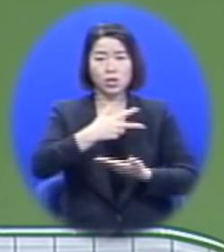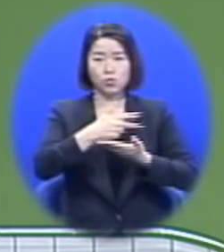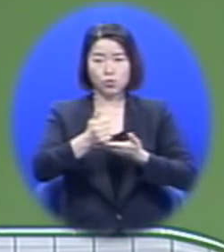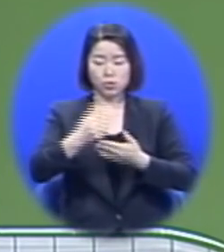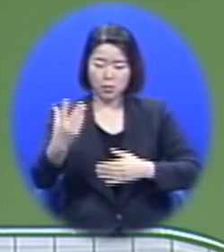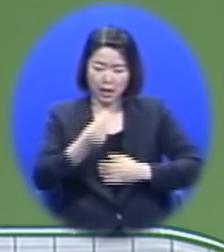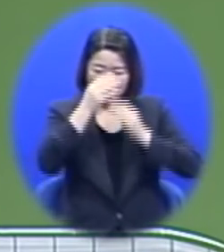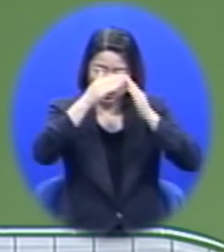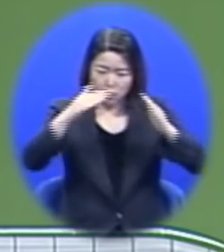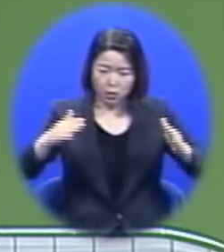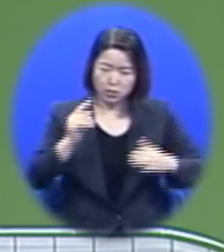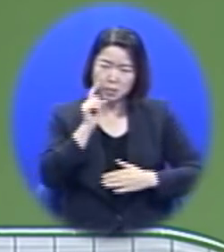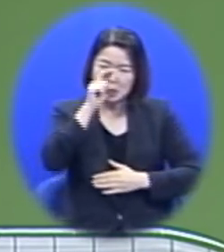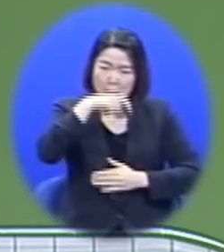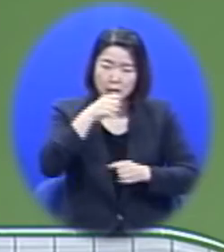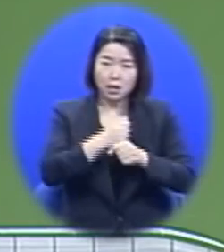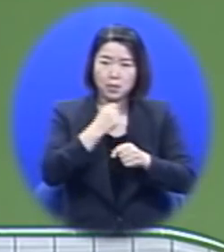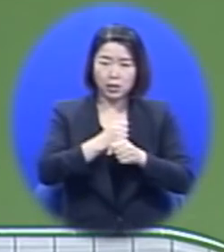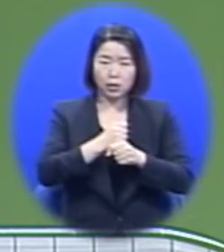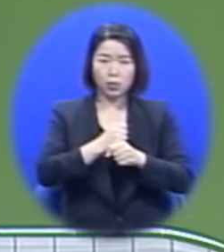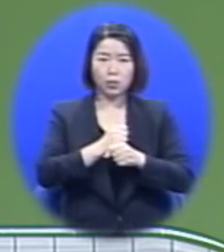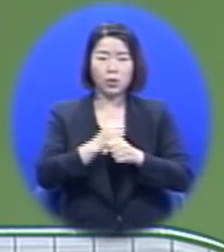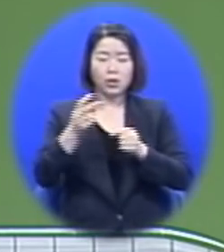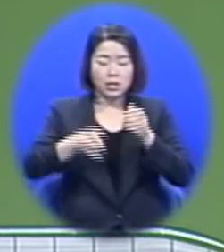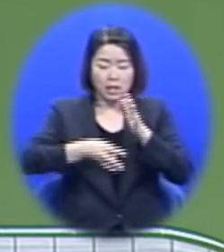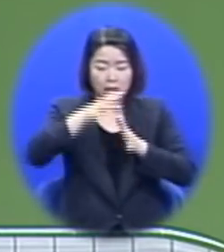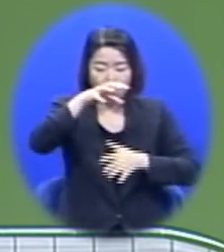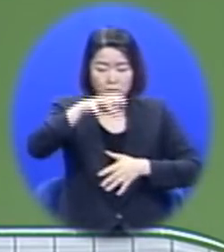더럽히고 예루살렘을 돌무더기로 만들었습니다.